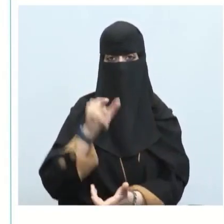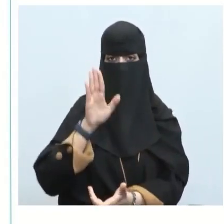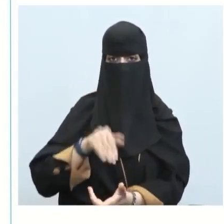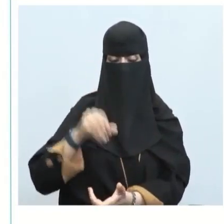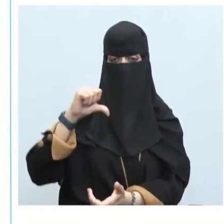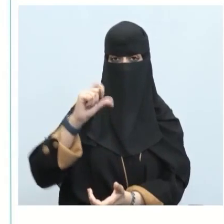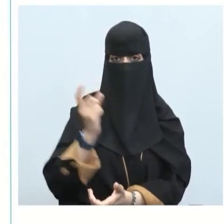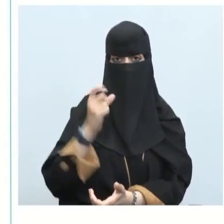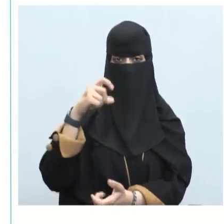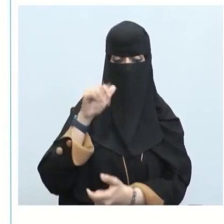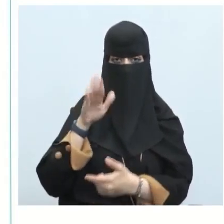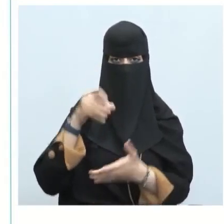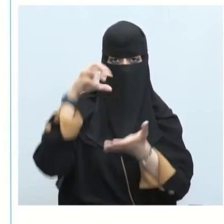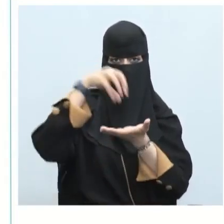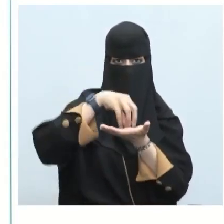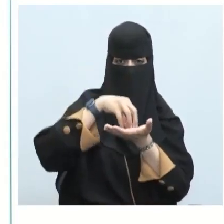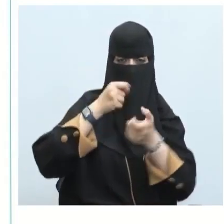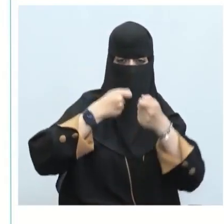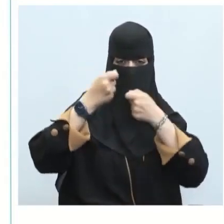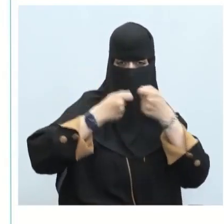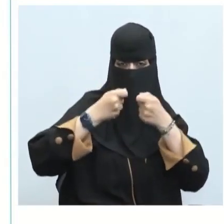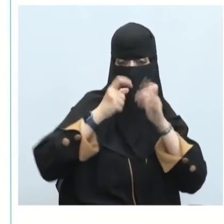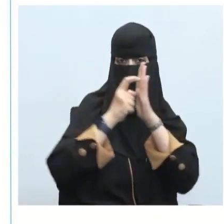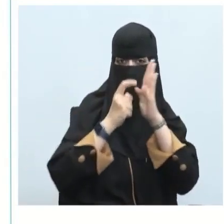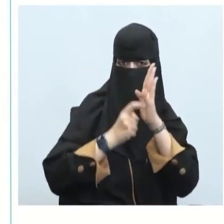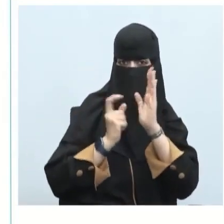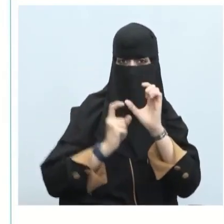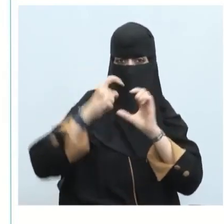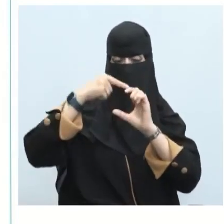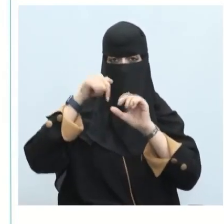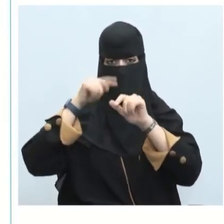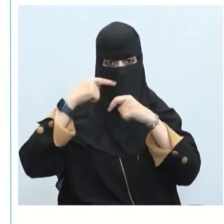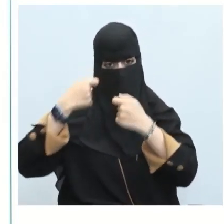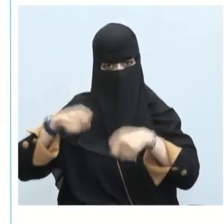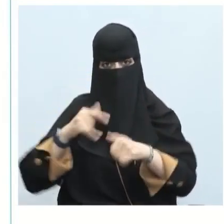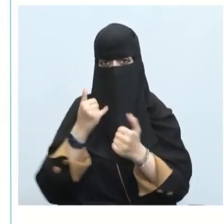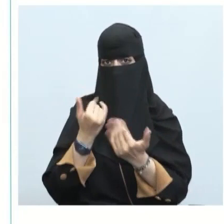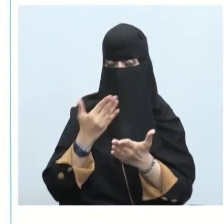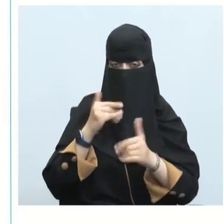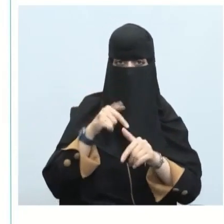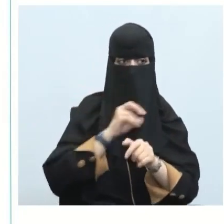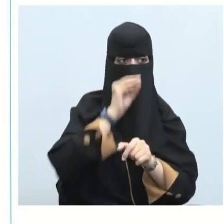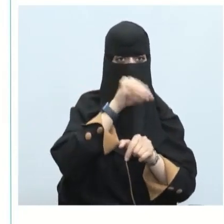بريس هو متجر نظام اداره محتوى مجاني يقدم للمالكين